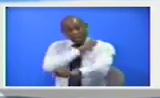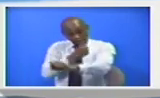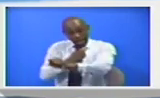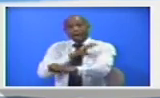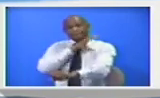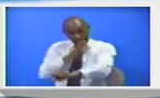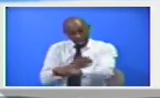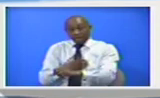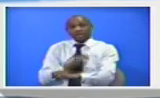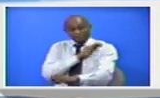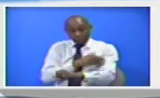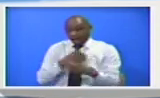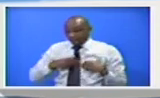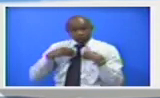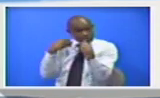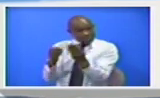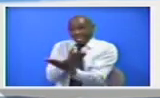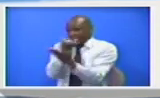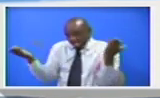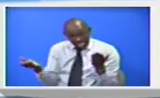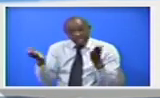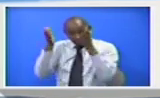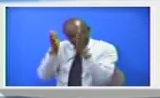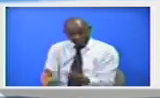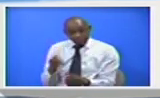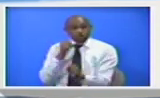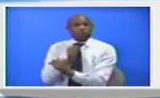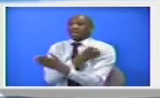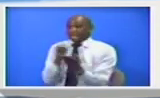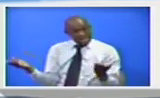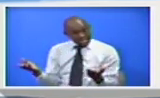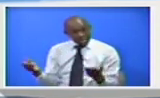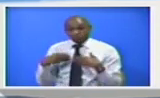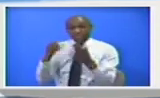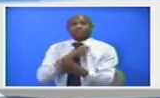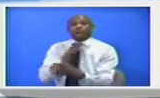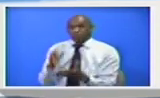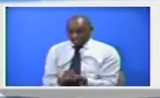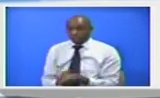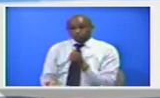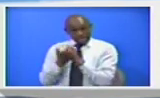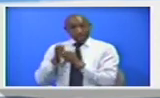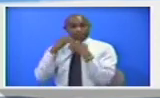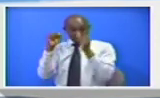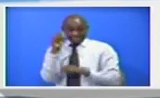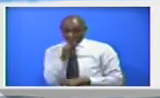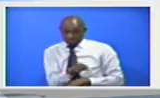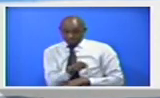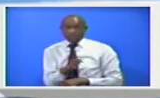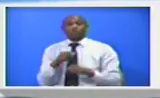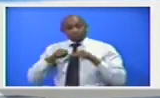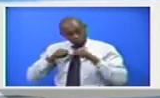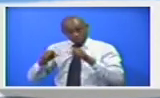kuweza kupatia mawaziri wake nyadhifa ambazo zinaweza kuwapatia nguvu ya kumsaidia rais